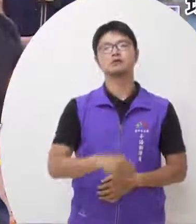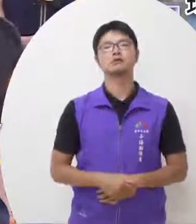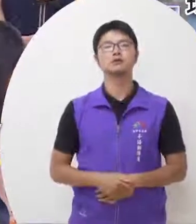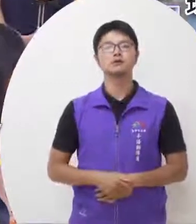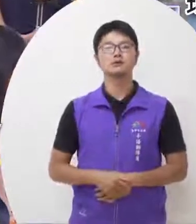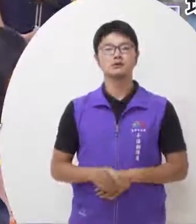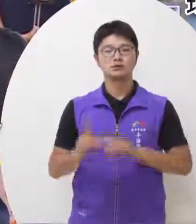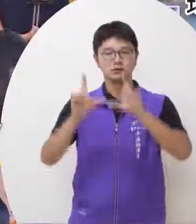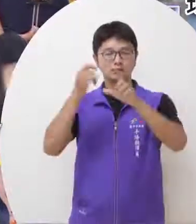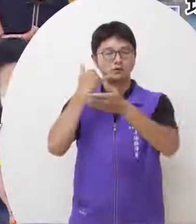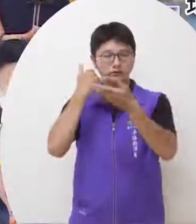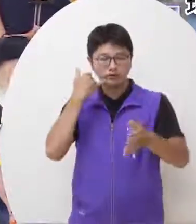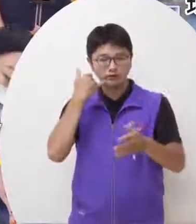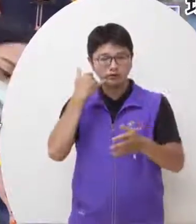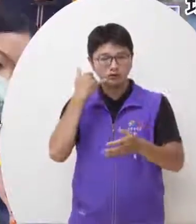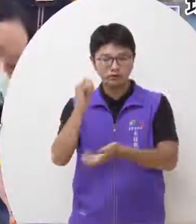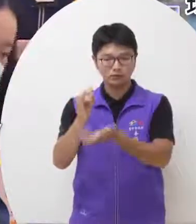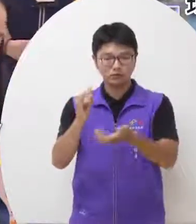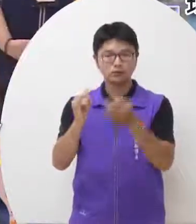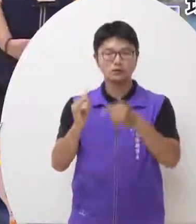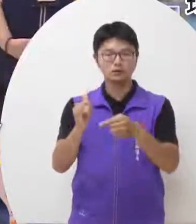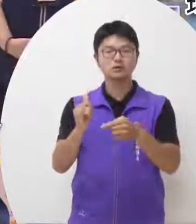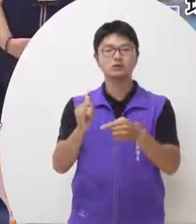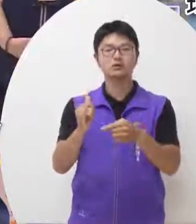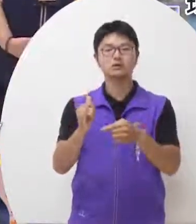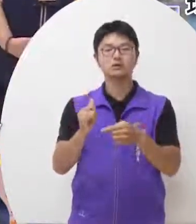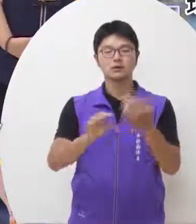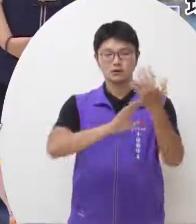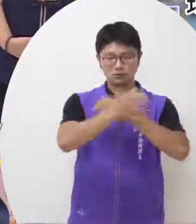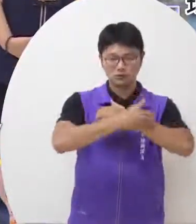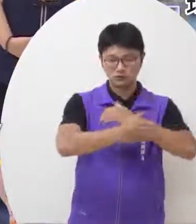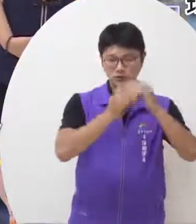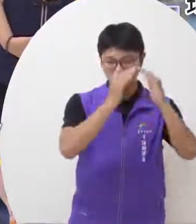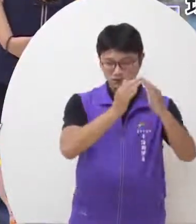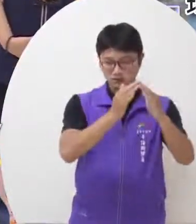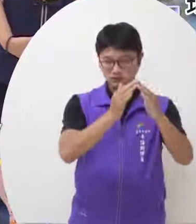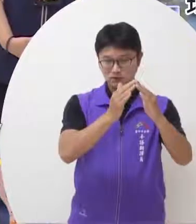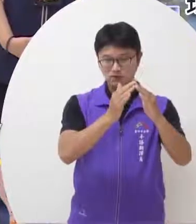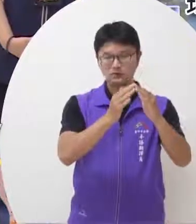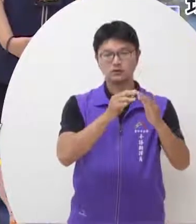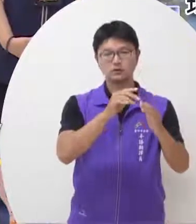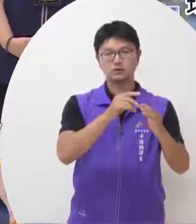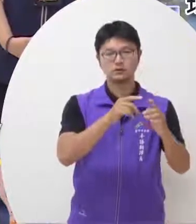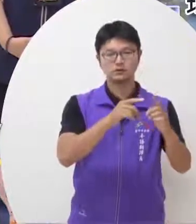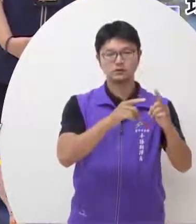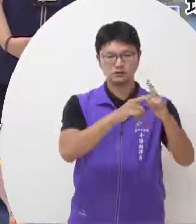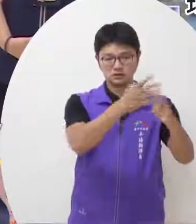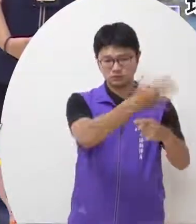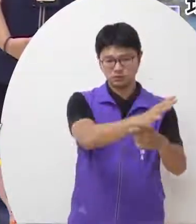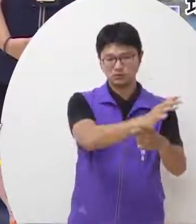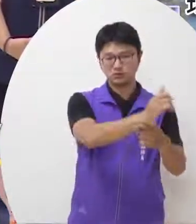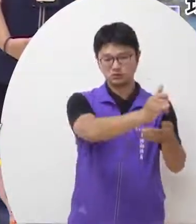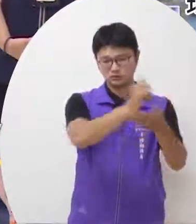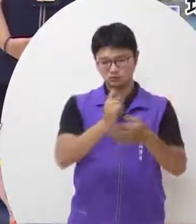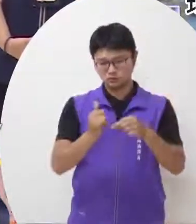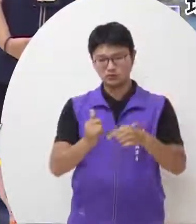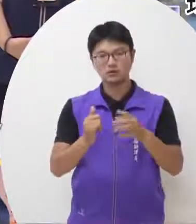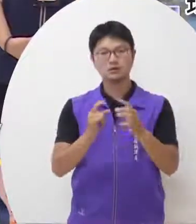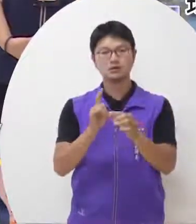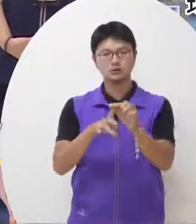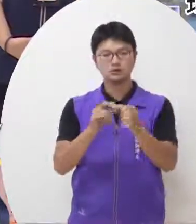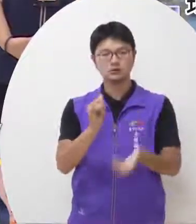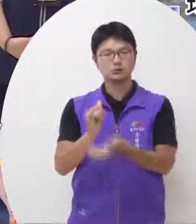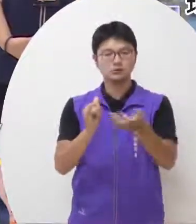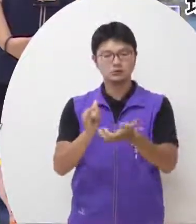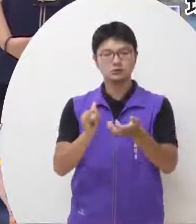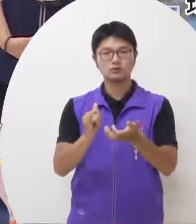个烧外县市的大体，然后冰柜里，然后还有那个礼堂礼厅啊，那些收钱，所以其实